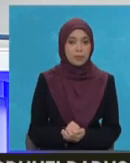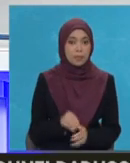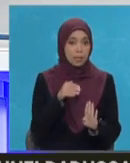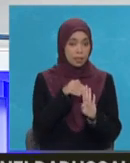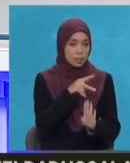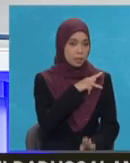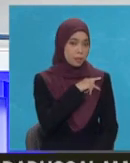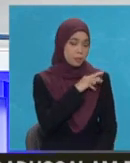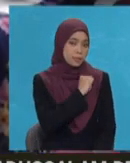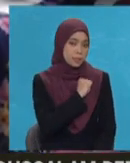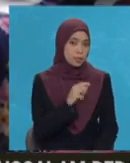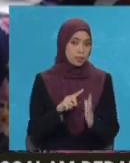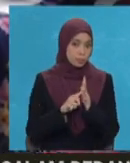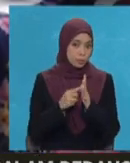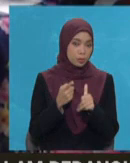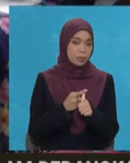pelancongan